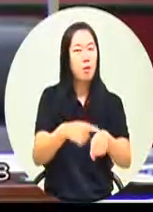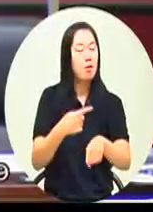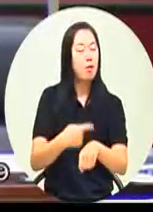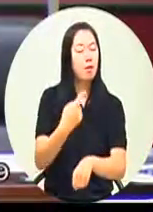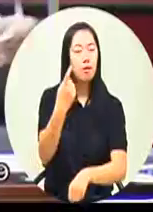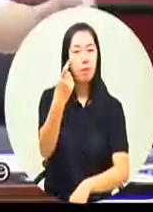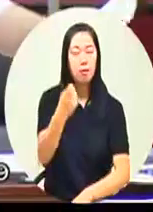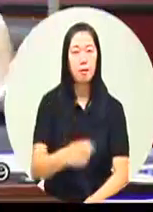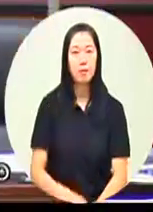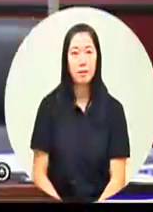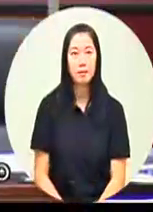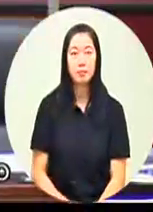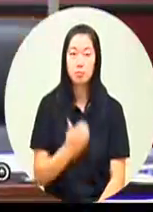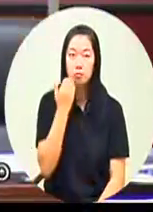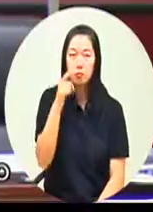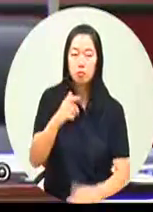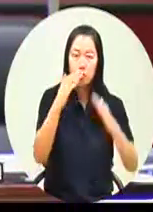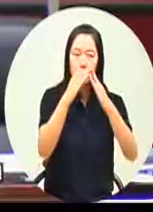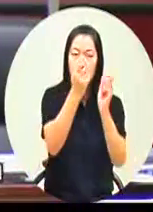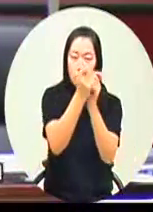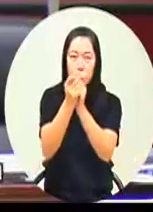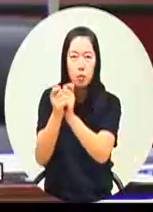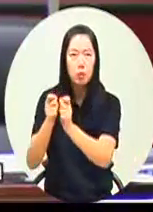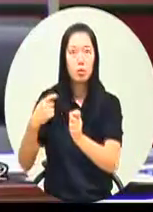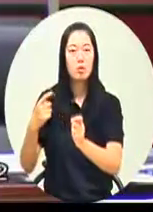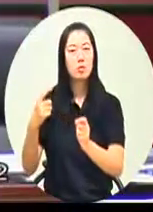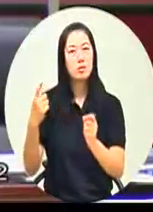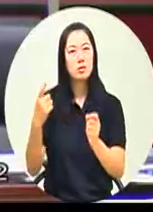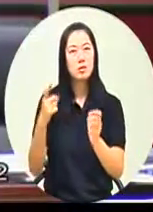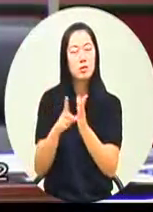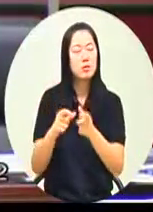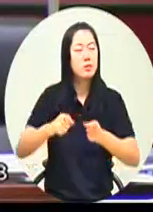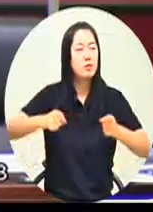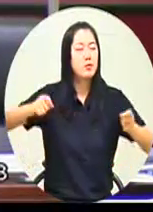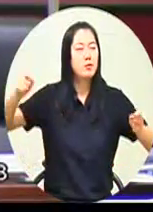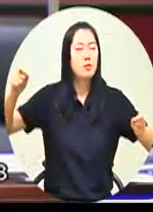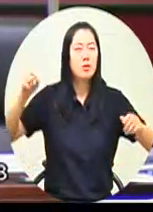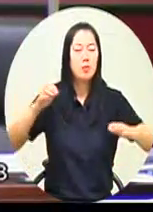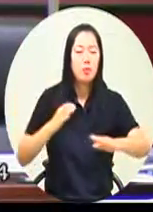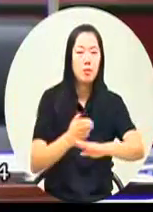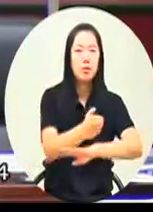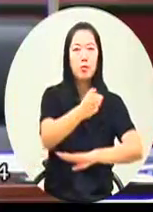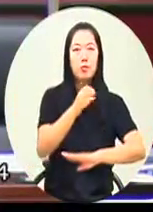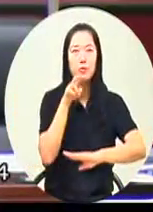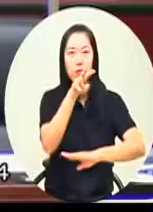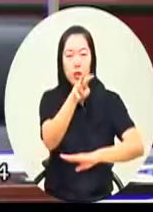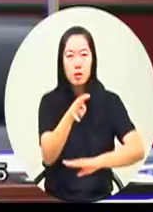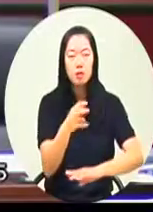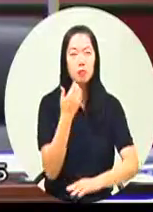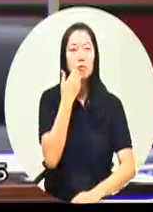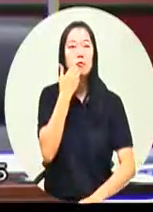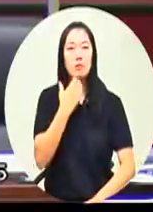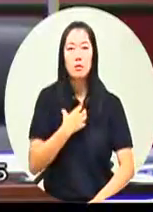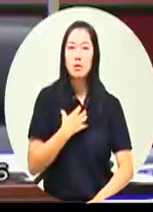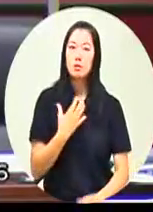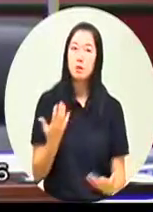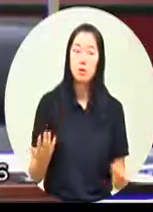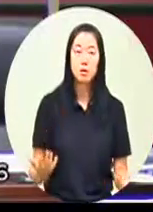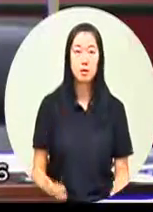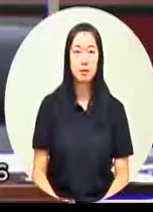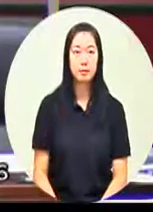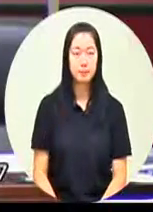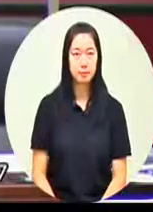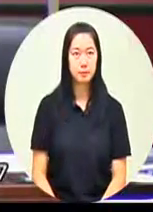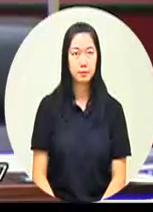且呢，如果不是住在那附近的呢，久久经过那路面一次，他怎么习惯呢？哦，所以以上是我的建议，吴局长，你